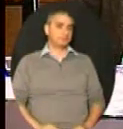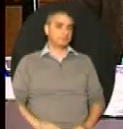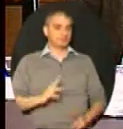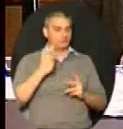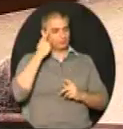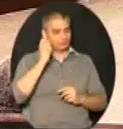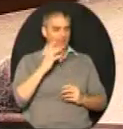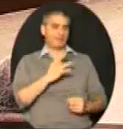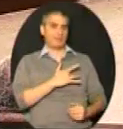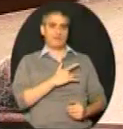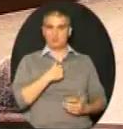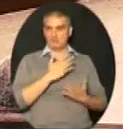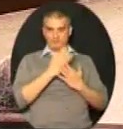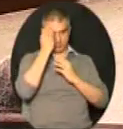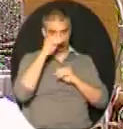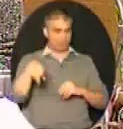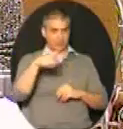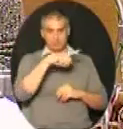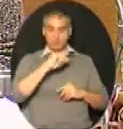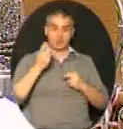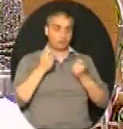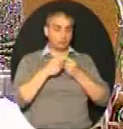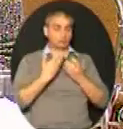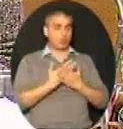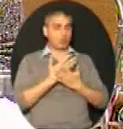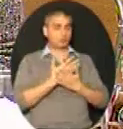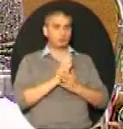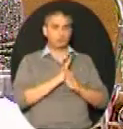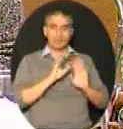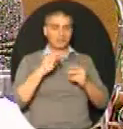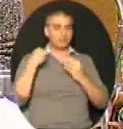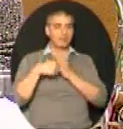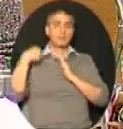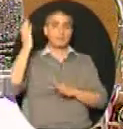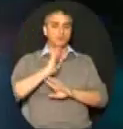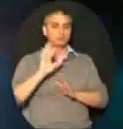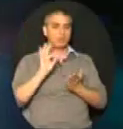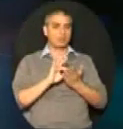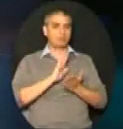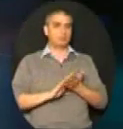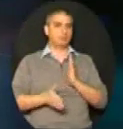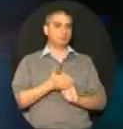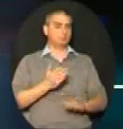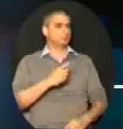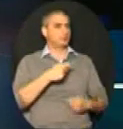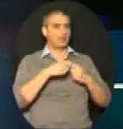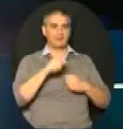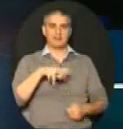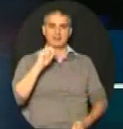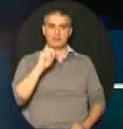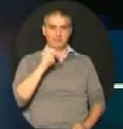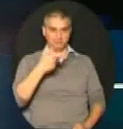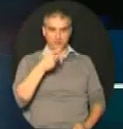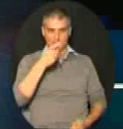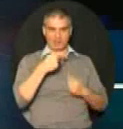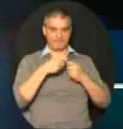בשכל ובלב. אני כבר הודעתי, בכל הנוגע לחדשות אין מיקור חוץ נקודה. חברת הכנסת נחמיאס ורבין,